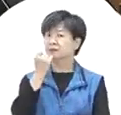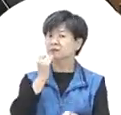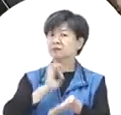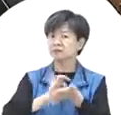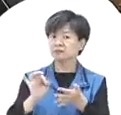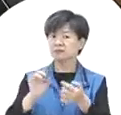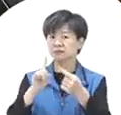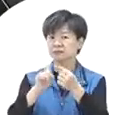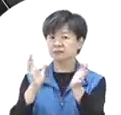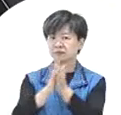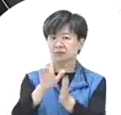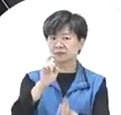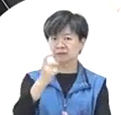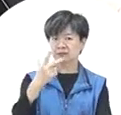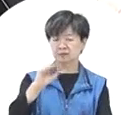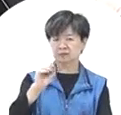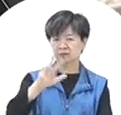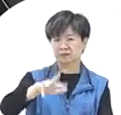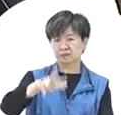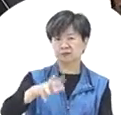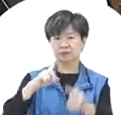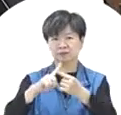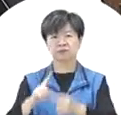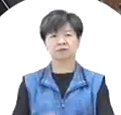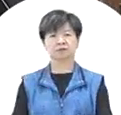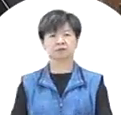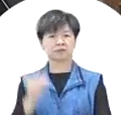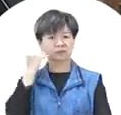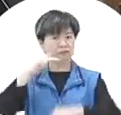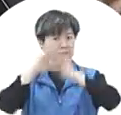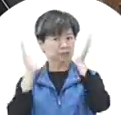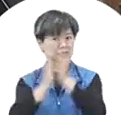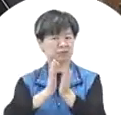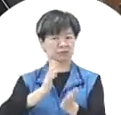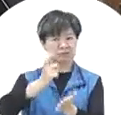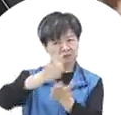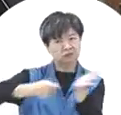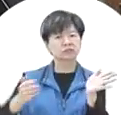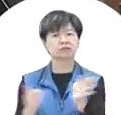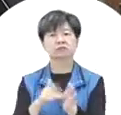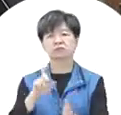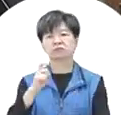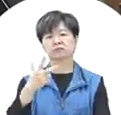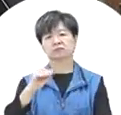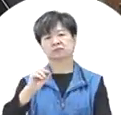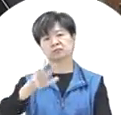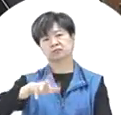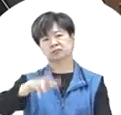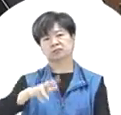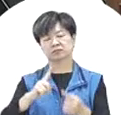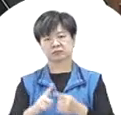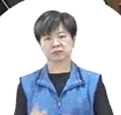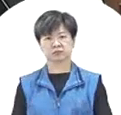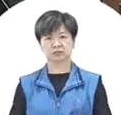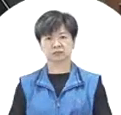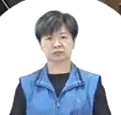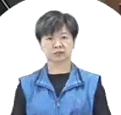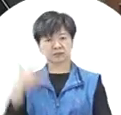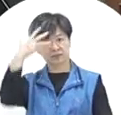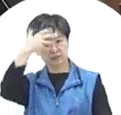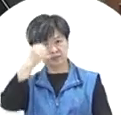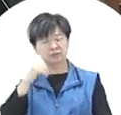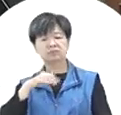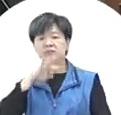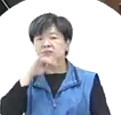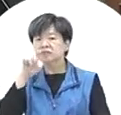有178000人。如果他全部使用完毕只有178000人，我们的长65岁以